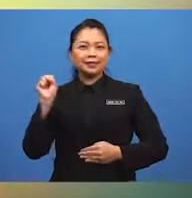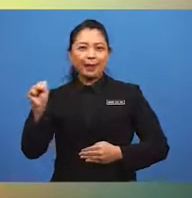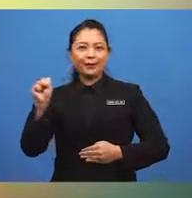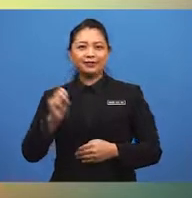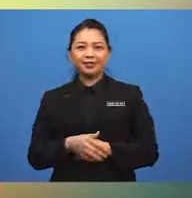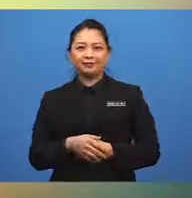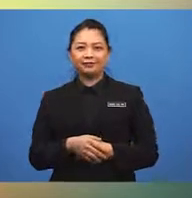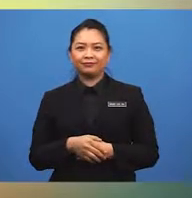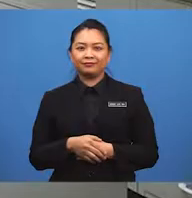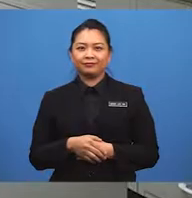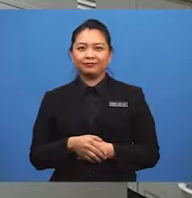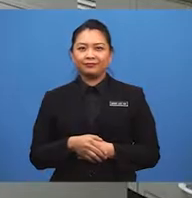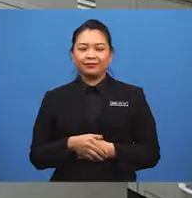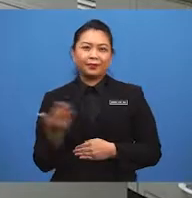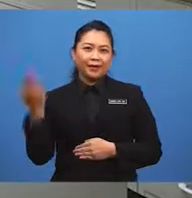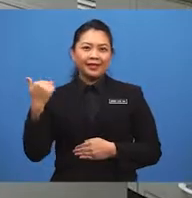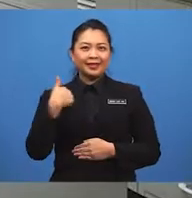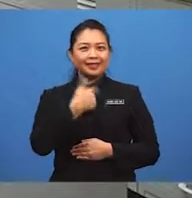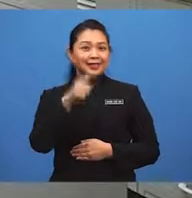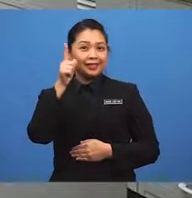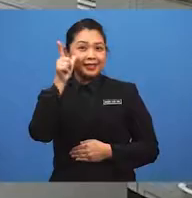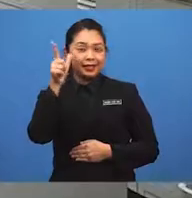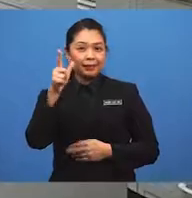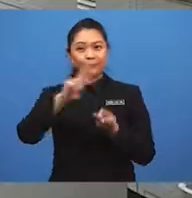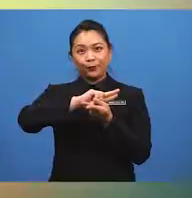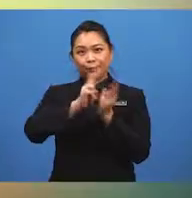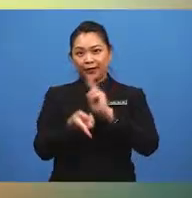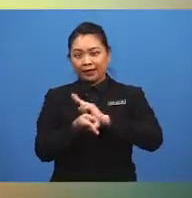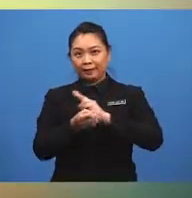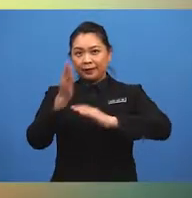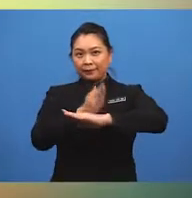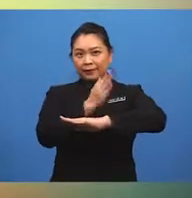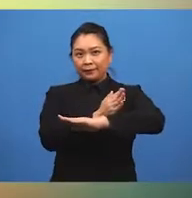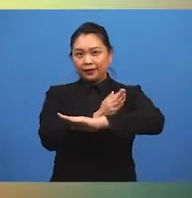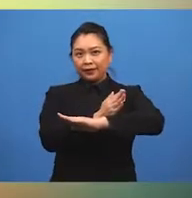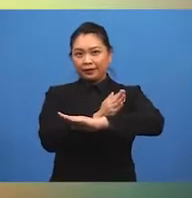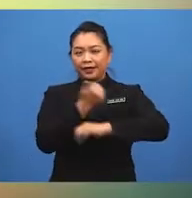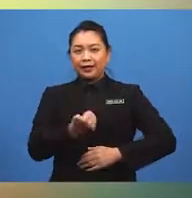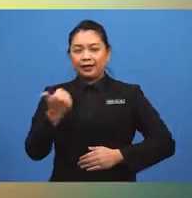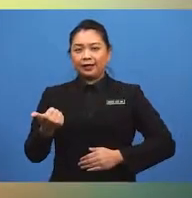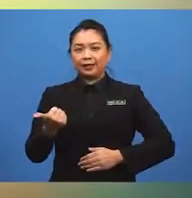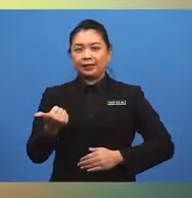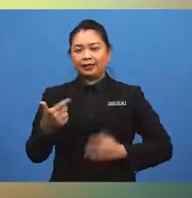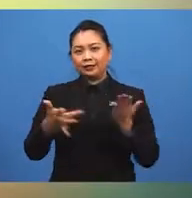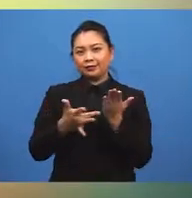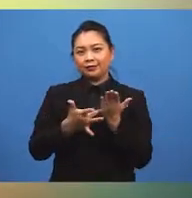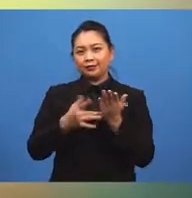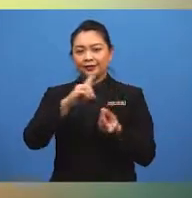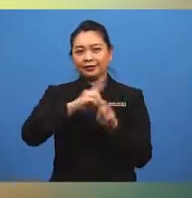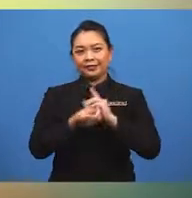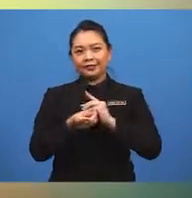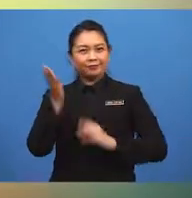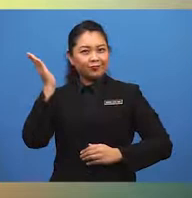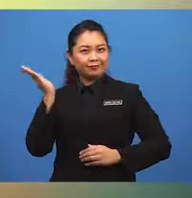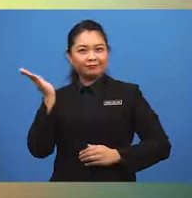semiconductor. Mari perhatikan perubahan perkembangan dalam alatan-alatan teknologi digital